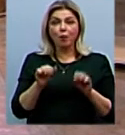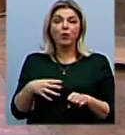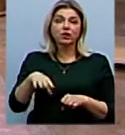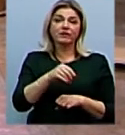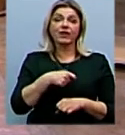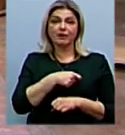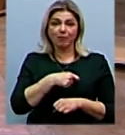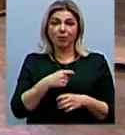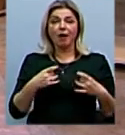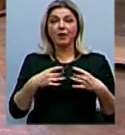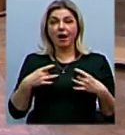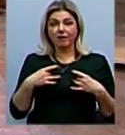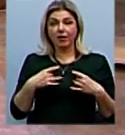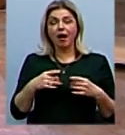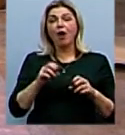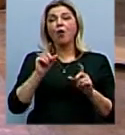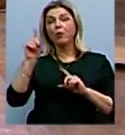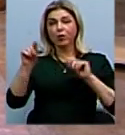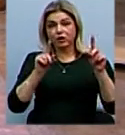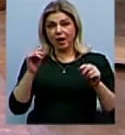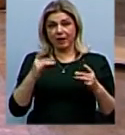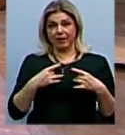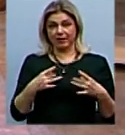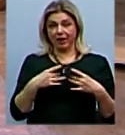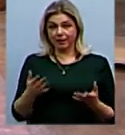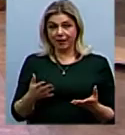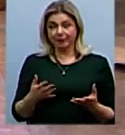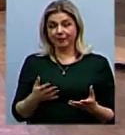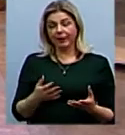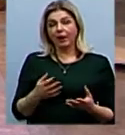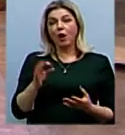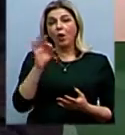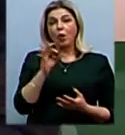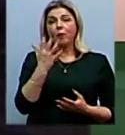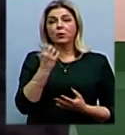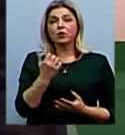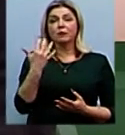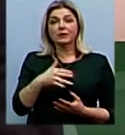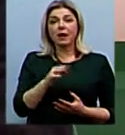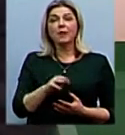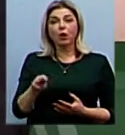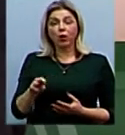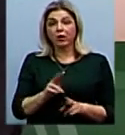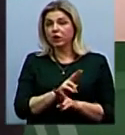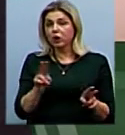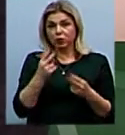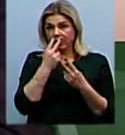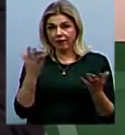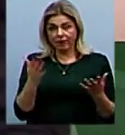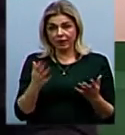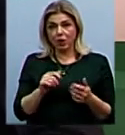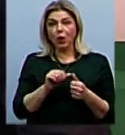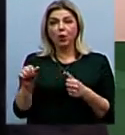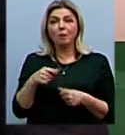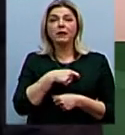здивуюсь. Вже різдвяні новорічні канікули розпочалися людей. Про 550 мільйонів це ніхто не бачив цей проєкт, окрім депутатів, які його